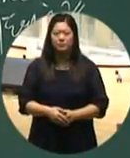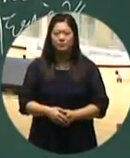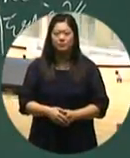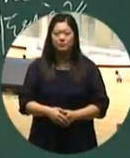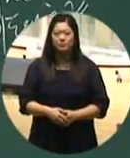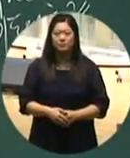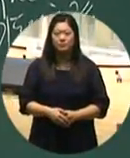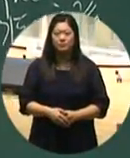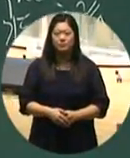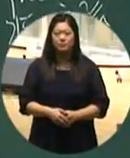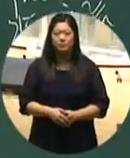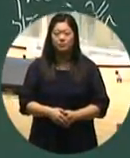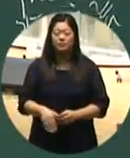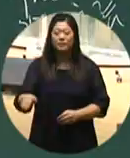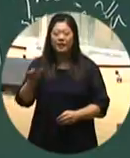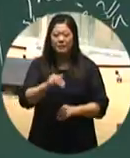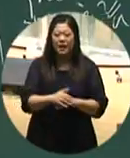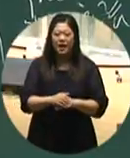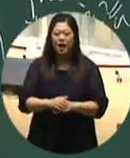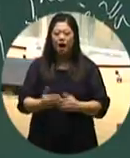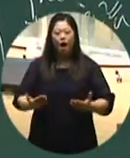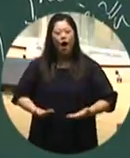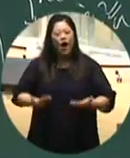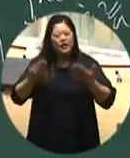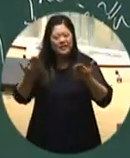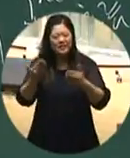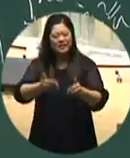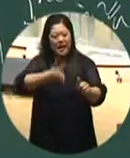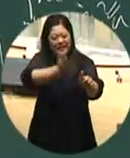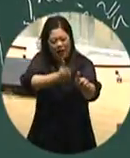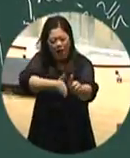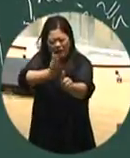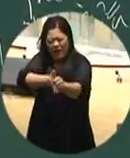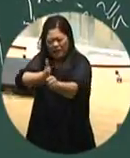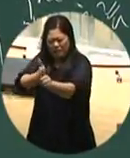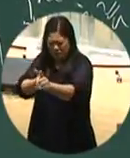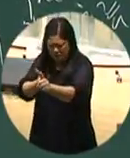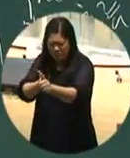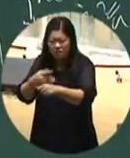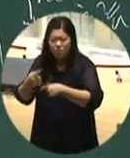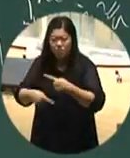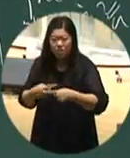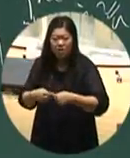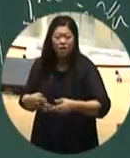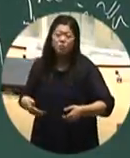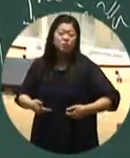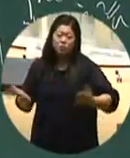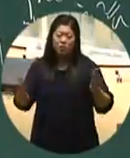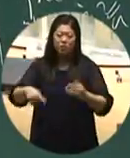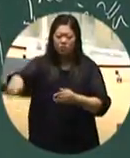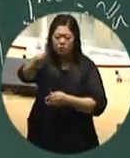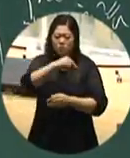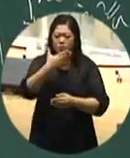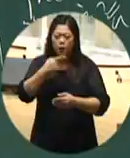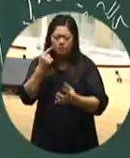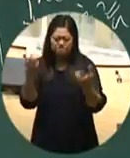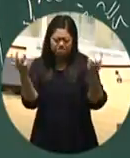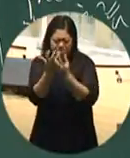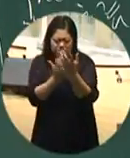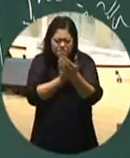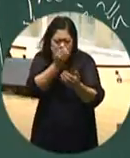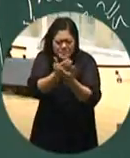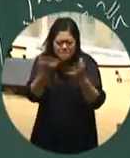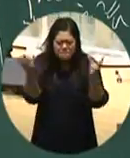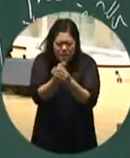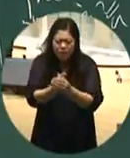아닙니다. 복음 있으면 생명 걸고 헌신할 수 있어요. Do you devote yourself only because the church gives the announcement and asks you to do that? True devotion is because you